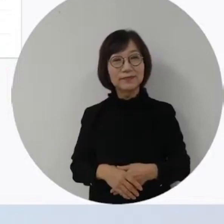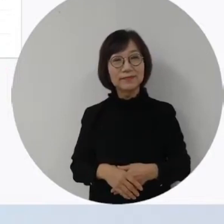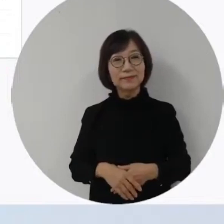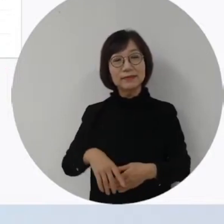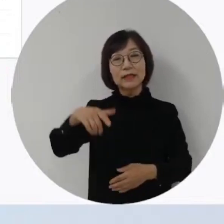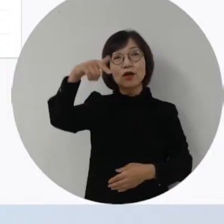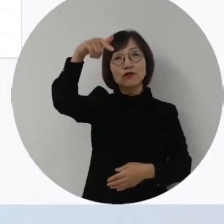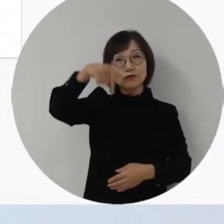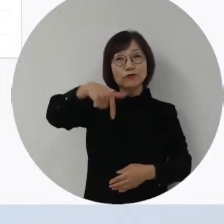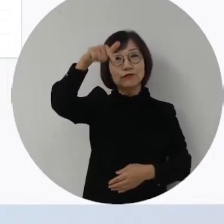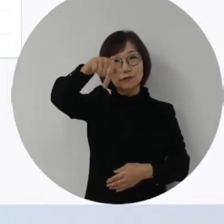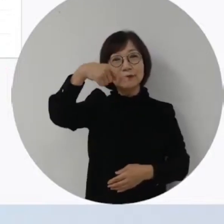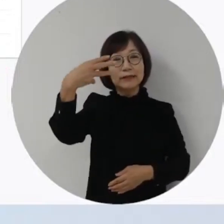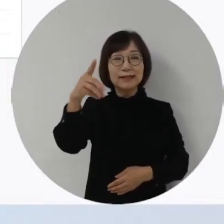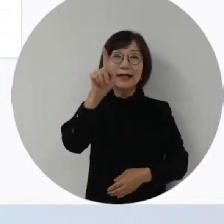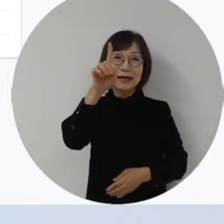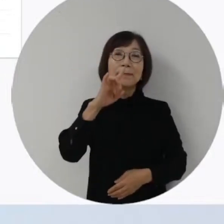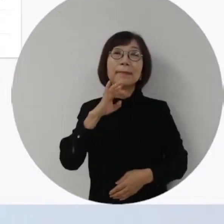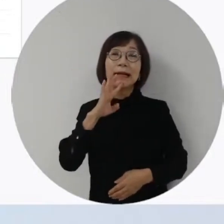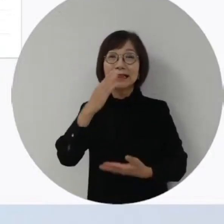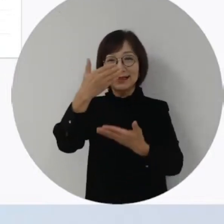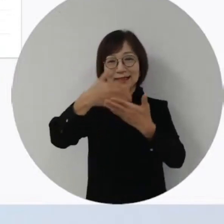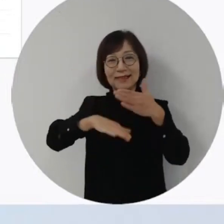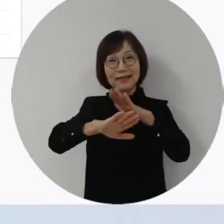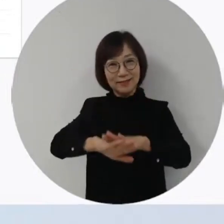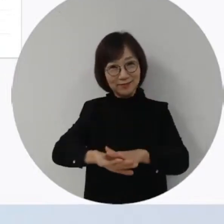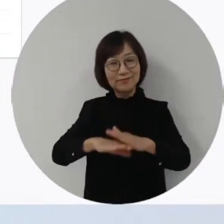구글 하나만 남겨 놓을게요.